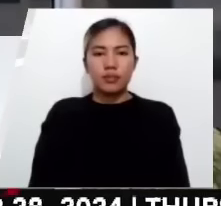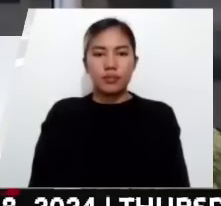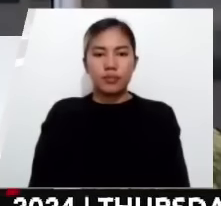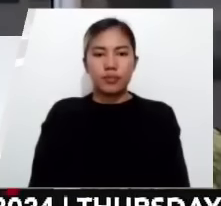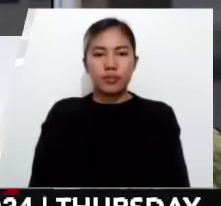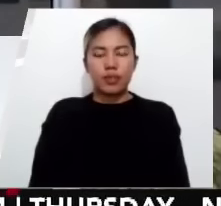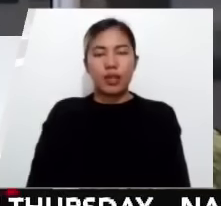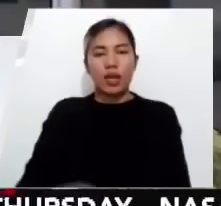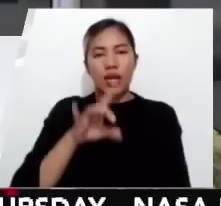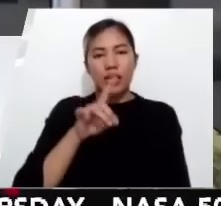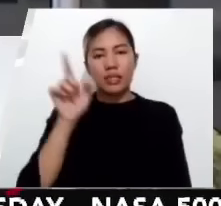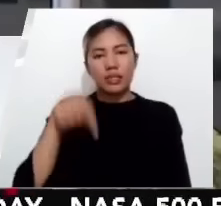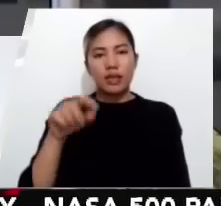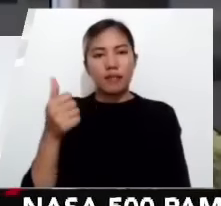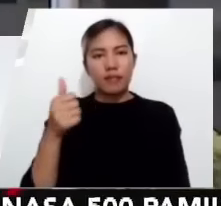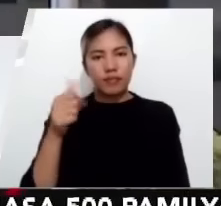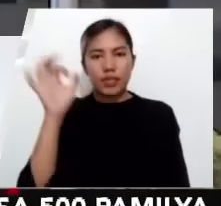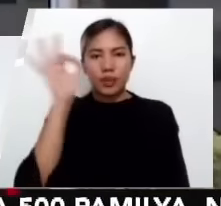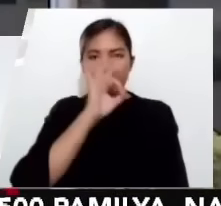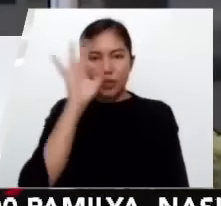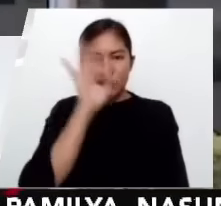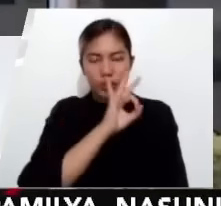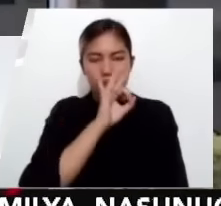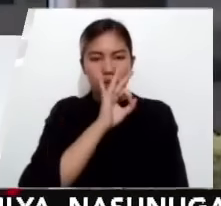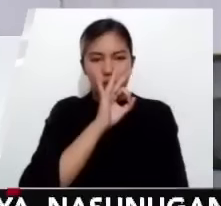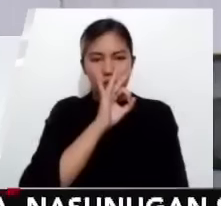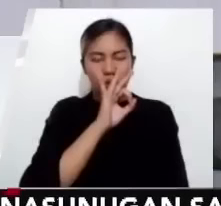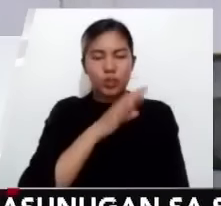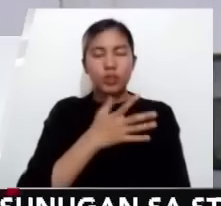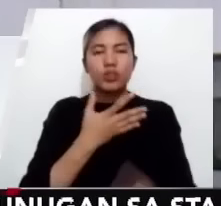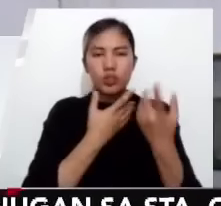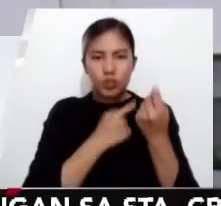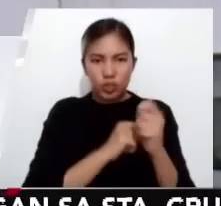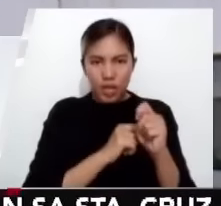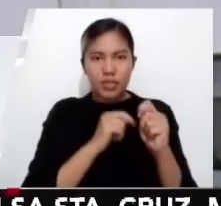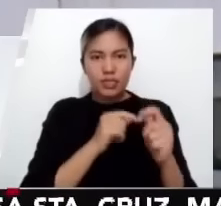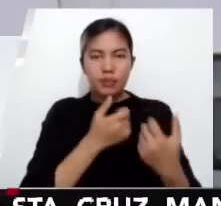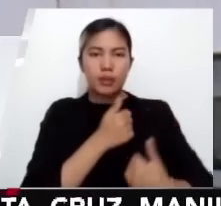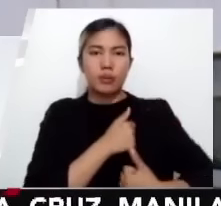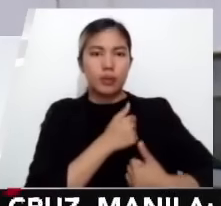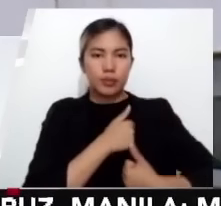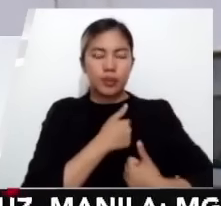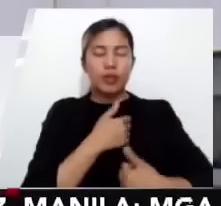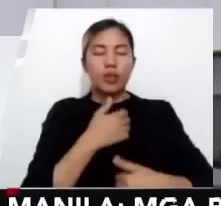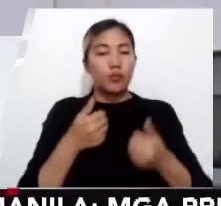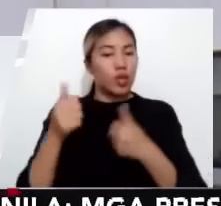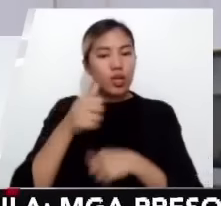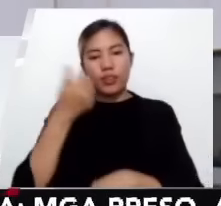Filipinos trust the AFP over any other government agency. And we value this po. And ito